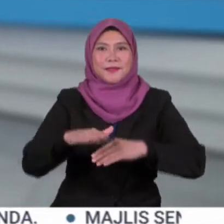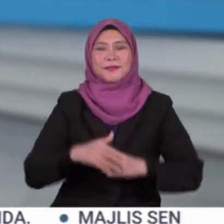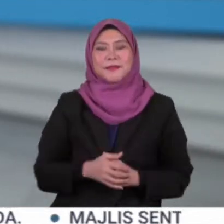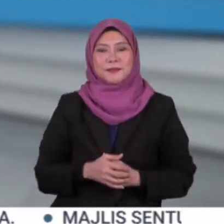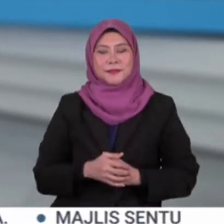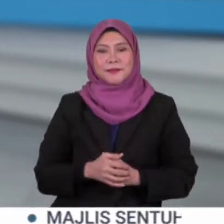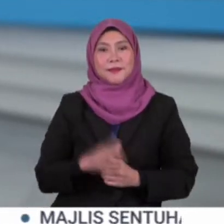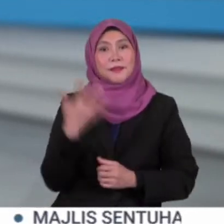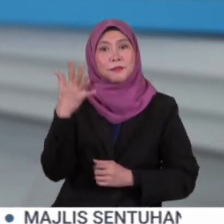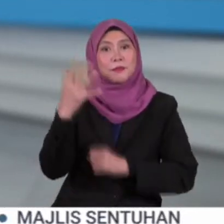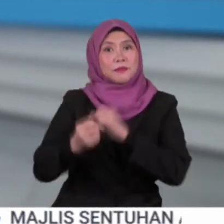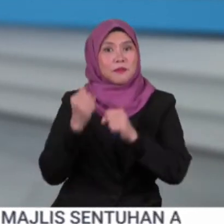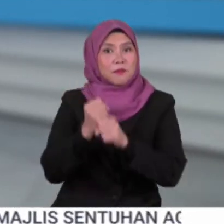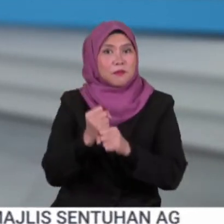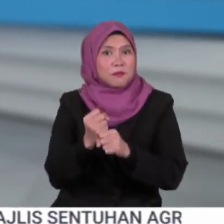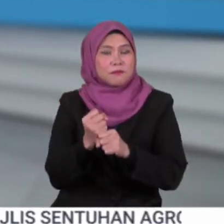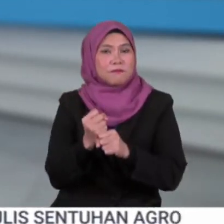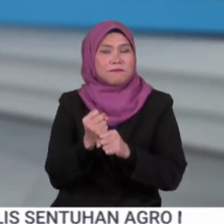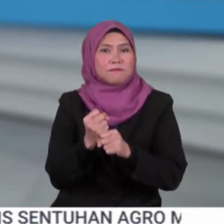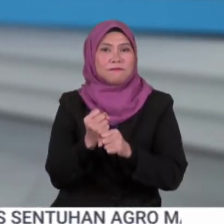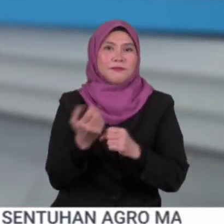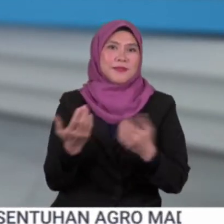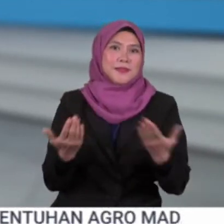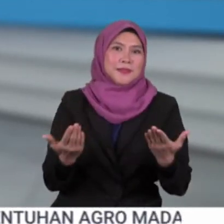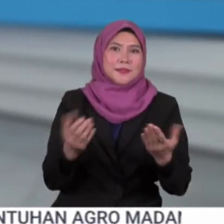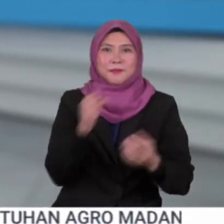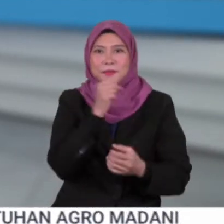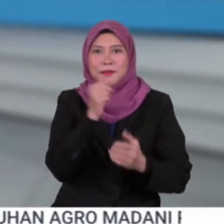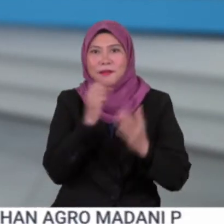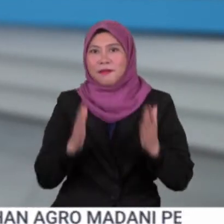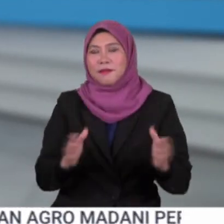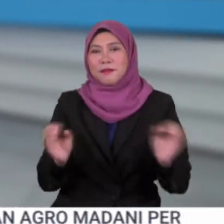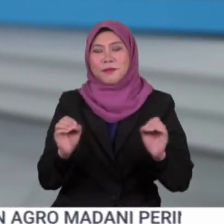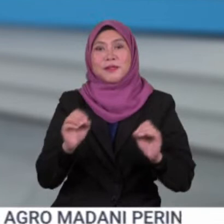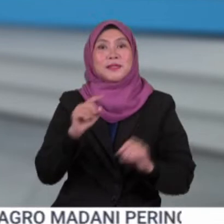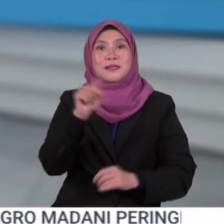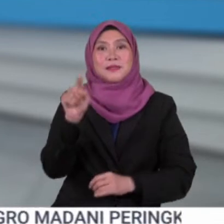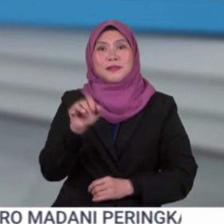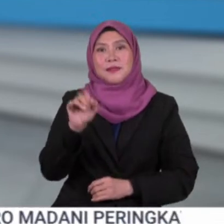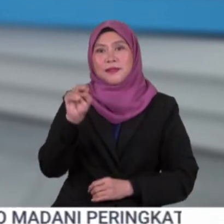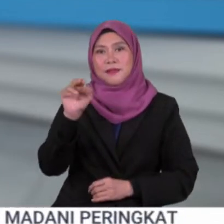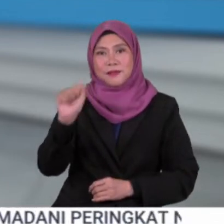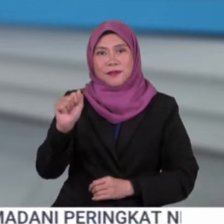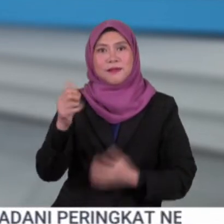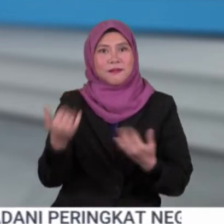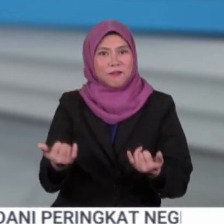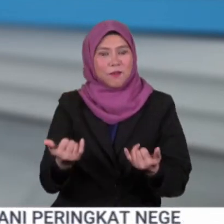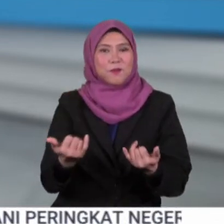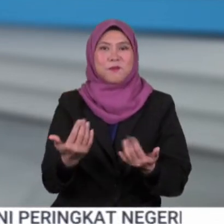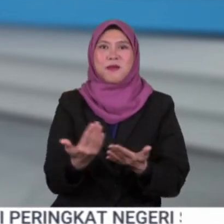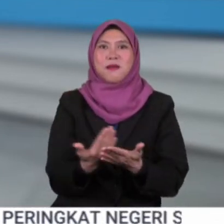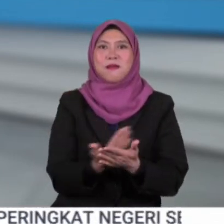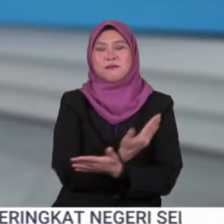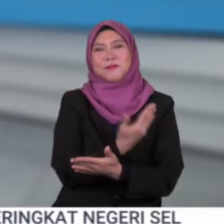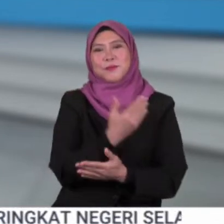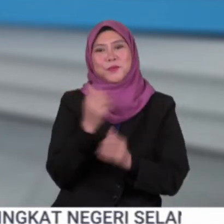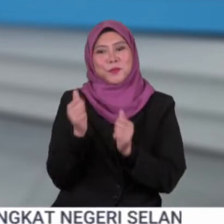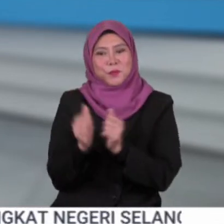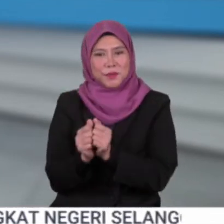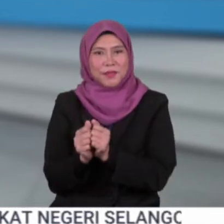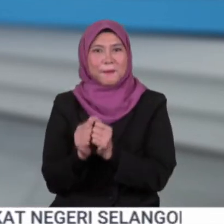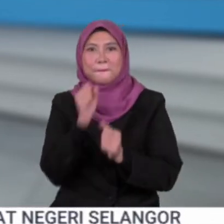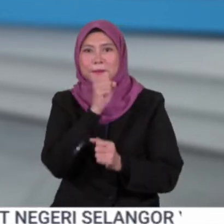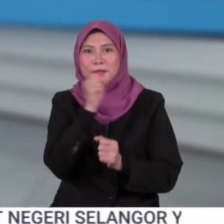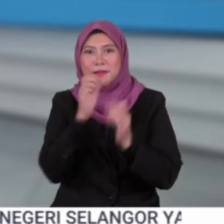Setelah 15 tahun tanpa sebarang single, akhirnya Ratu Balada Ziana Zain tampil dengan buah tangan baharu bergandingan